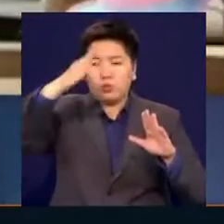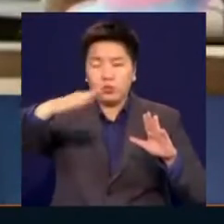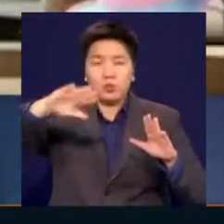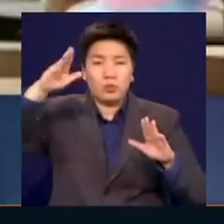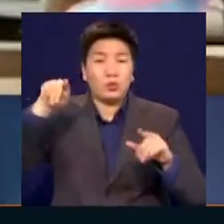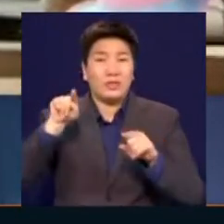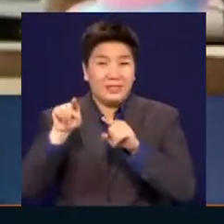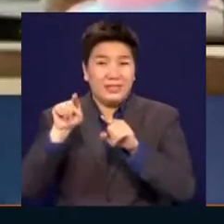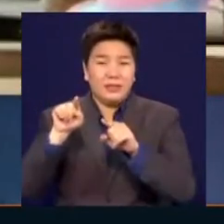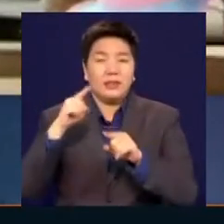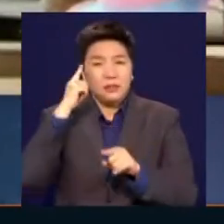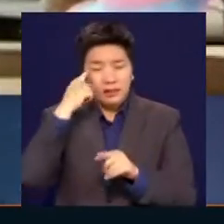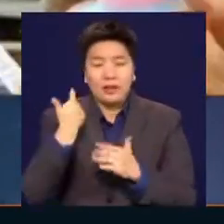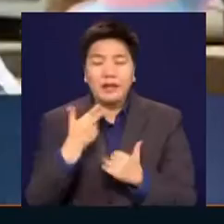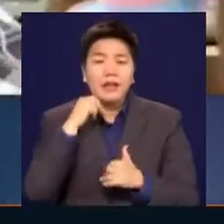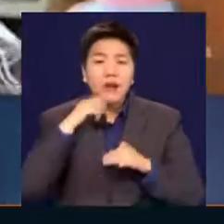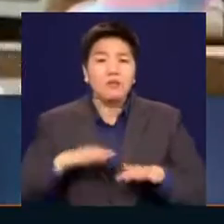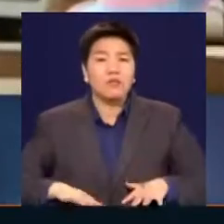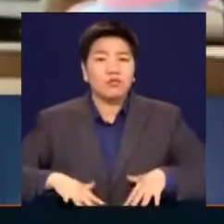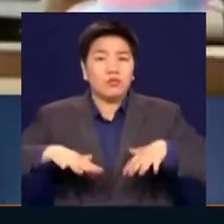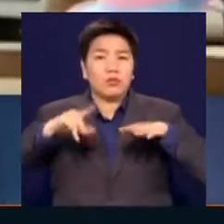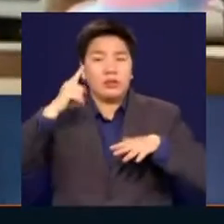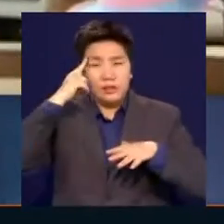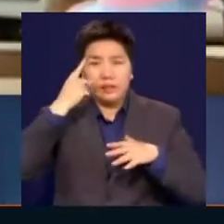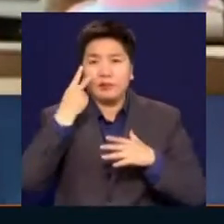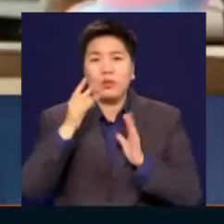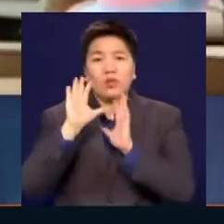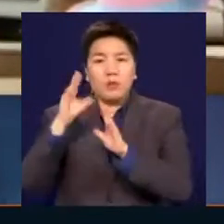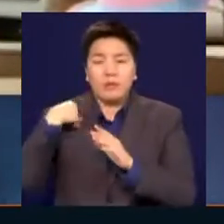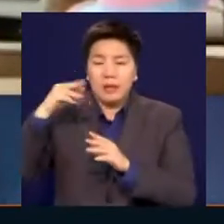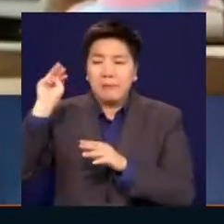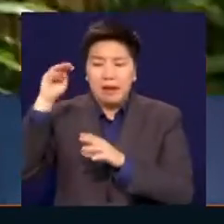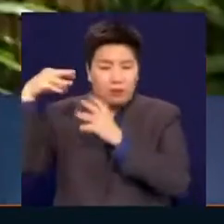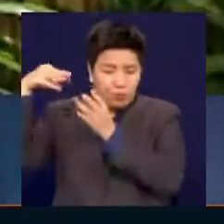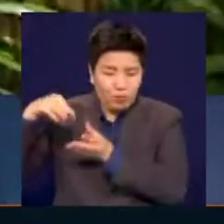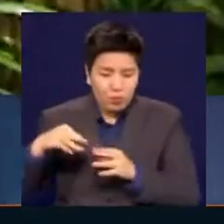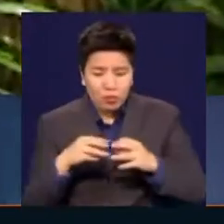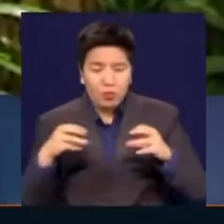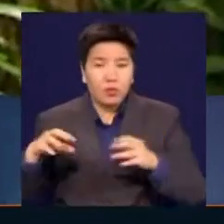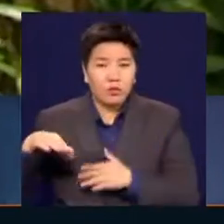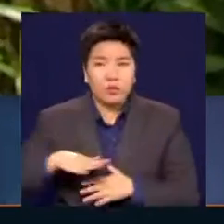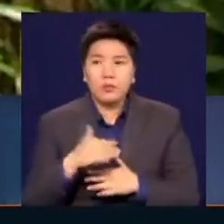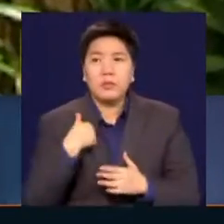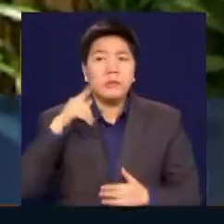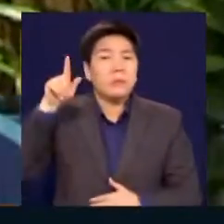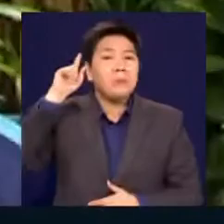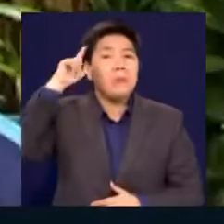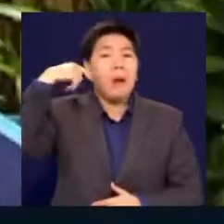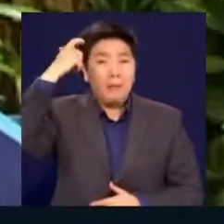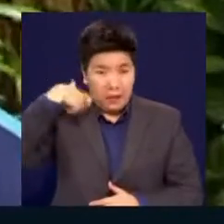ก็ไม่ได้เก็บไว้เวลาน้ำขึ้นมาเยอะๆก็มันไม่ทันเก็บเลยไหลลงมาม าจากพม่านั่นครับเพ